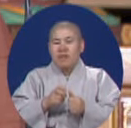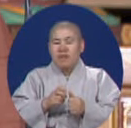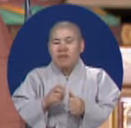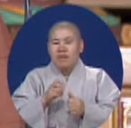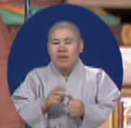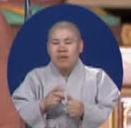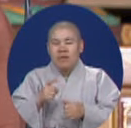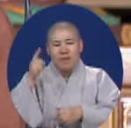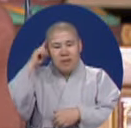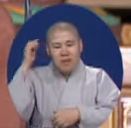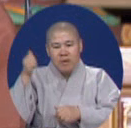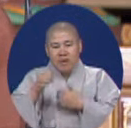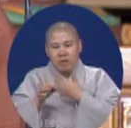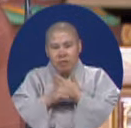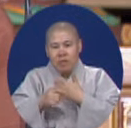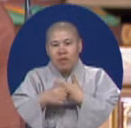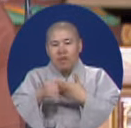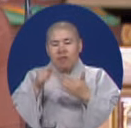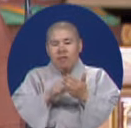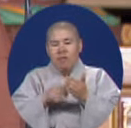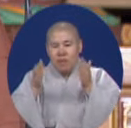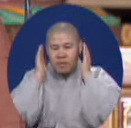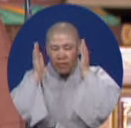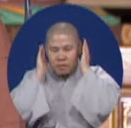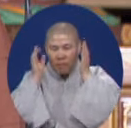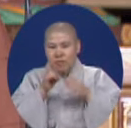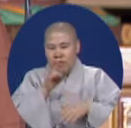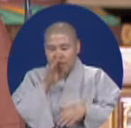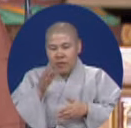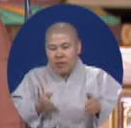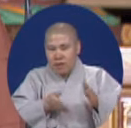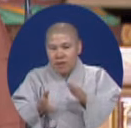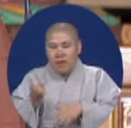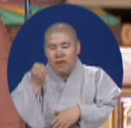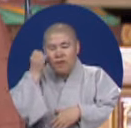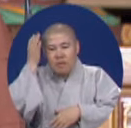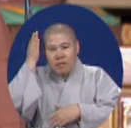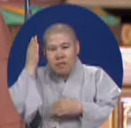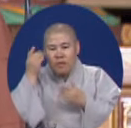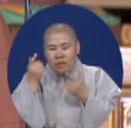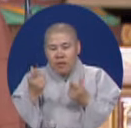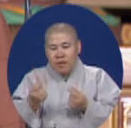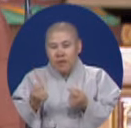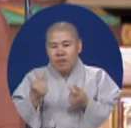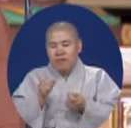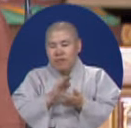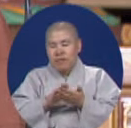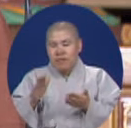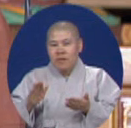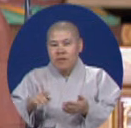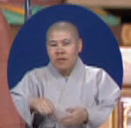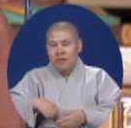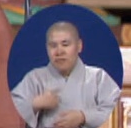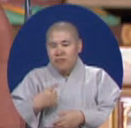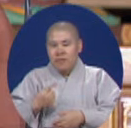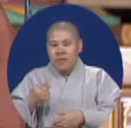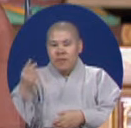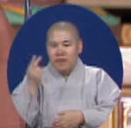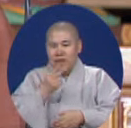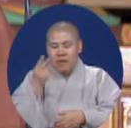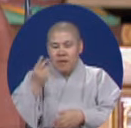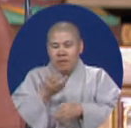이거는 마음 공부가 안 되고 길을 잃는 거다 이 말이죠. 그게 이제 자기를 자꾸